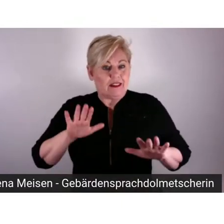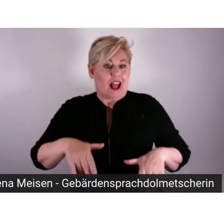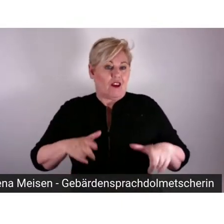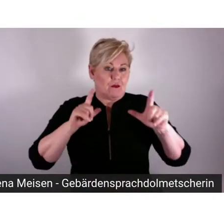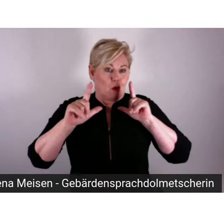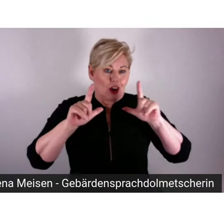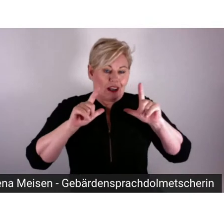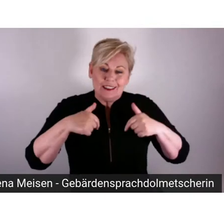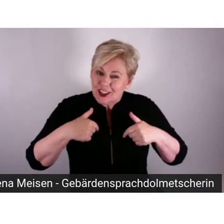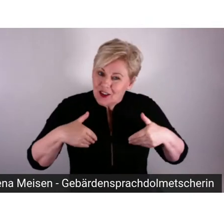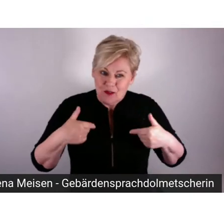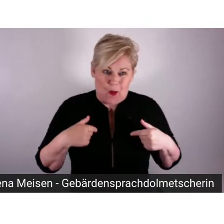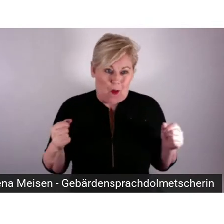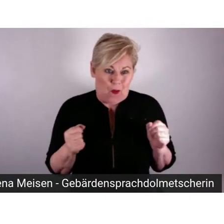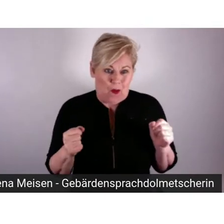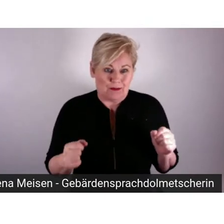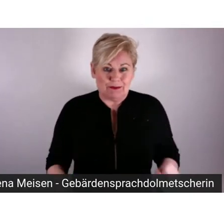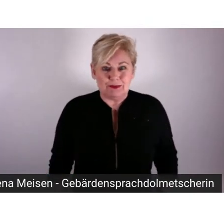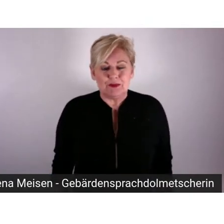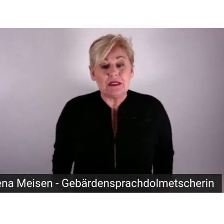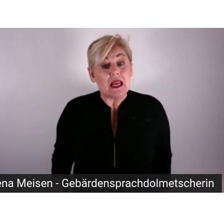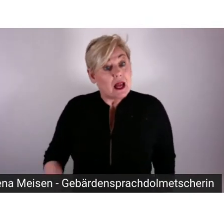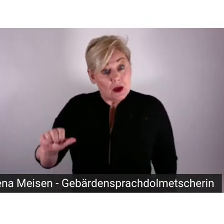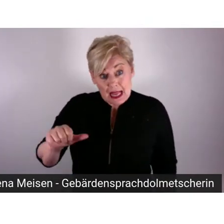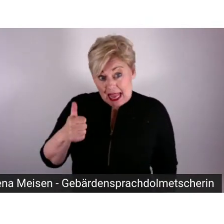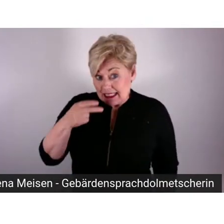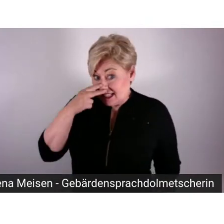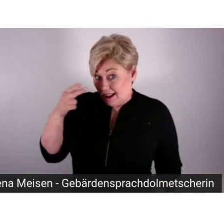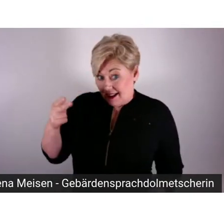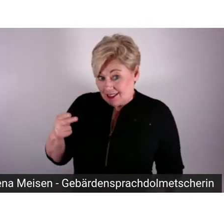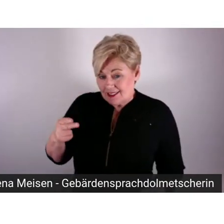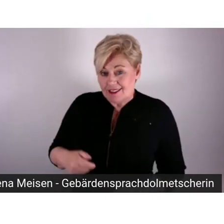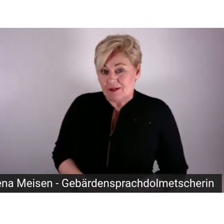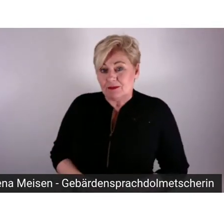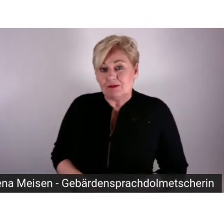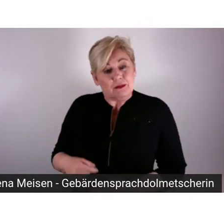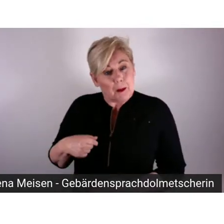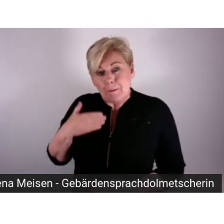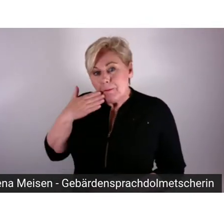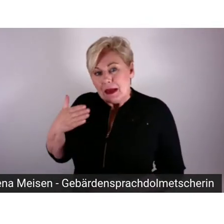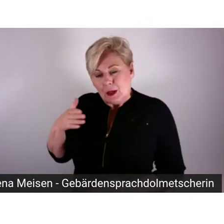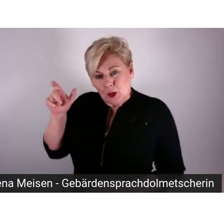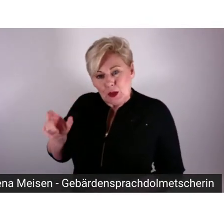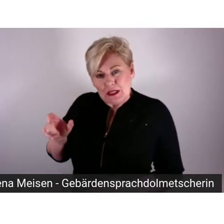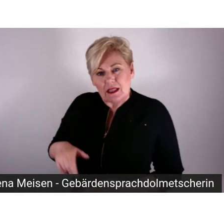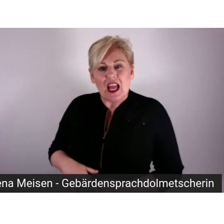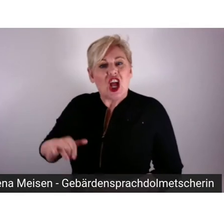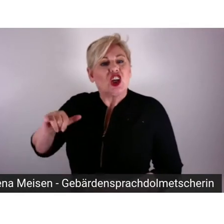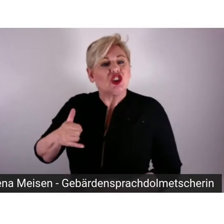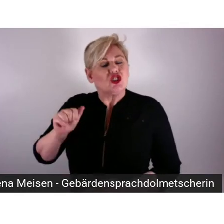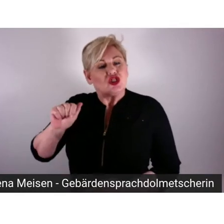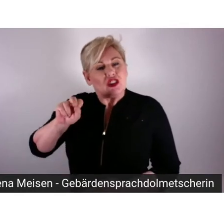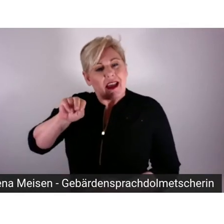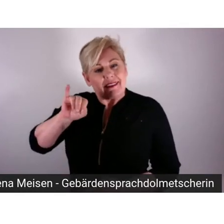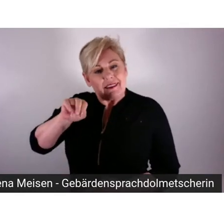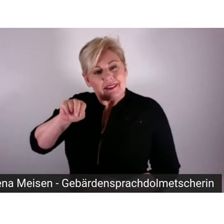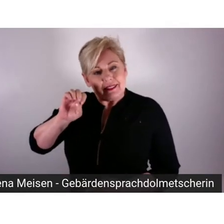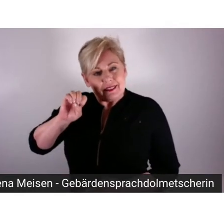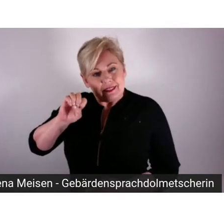darauf freue ich mich sehr. Als ersten Gast darf ich begrüßen Janine Wissler. Sie